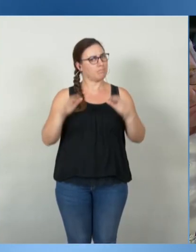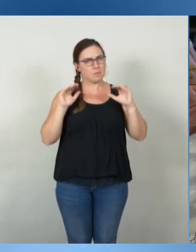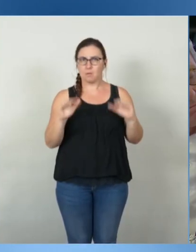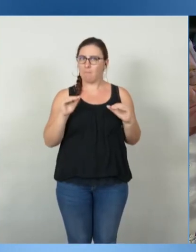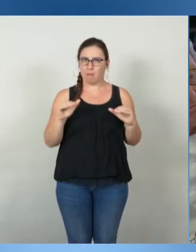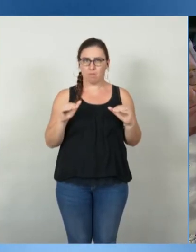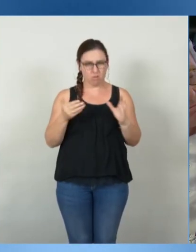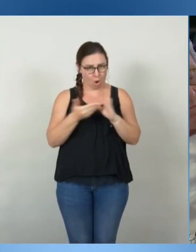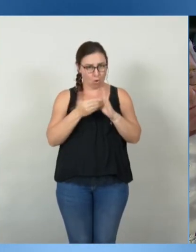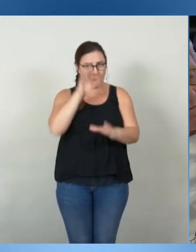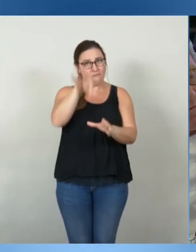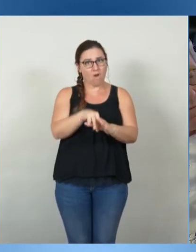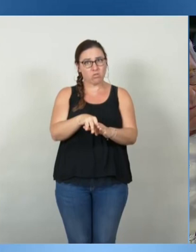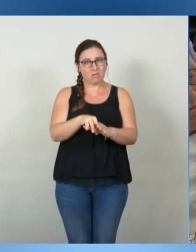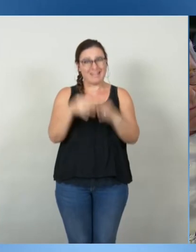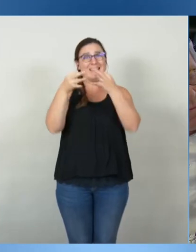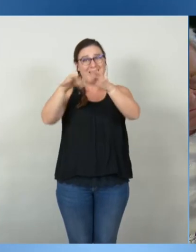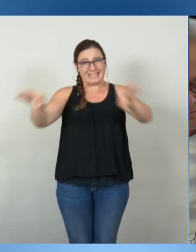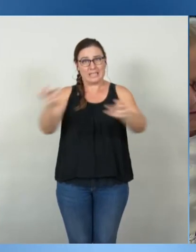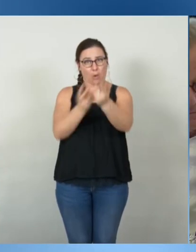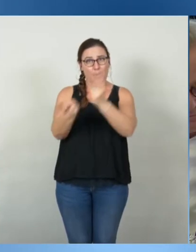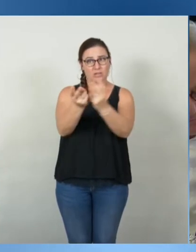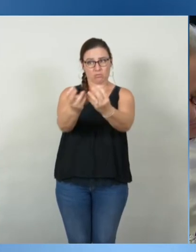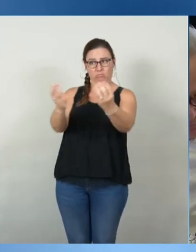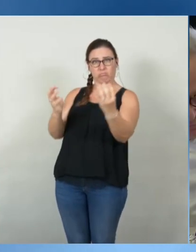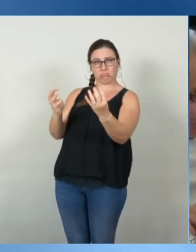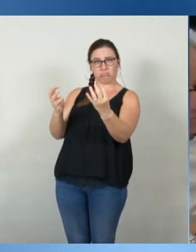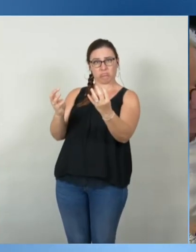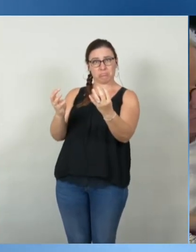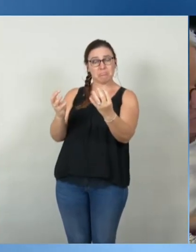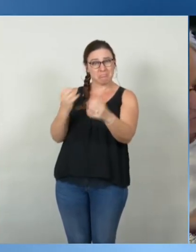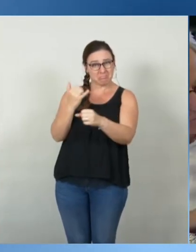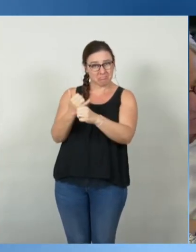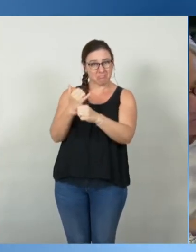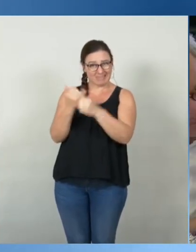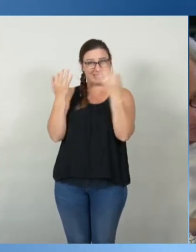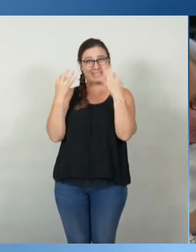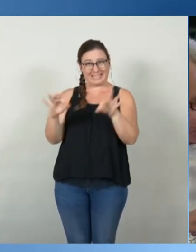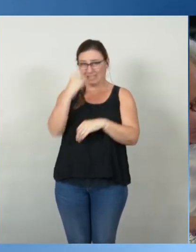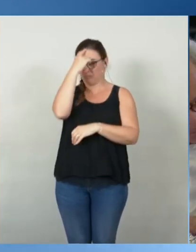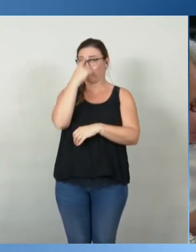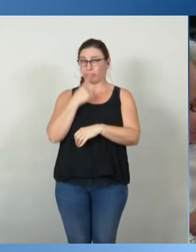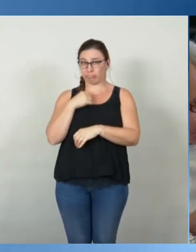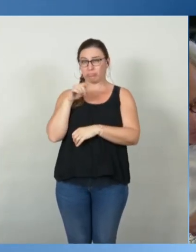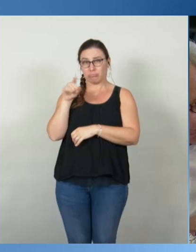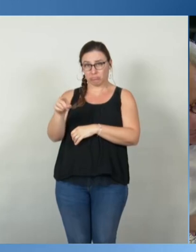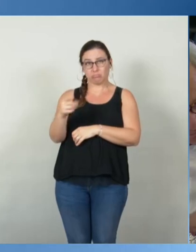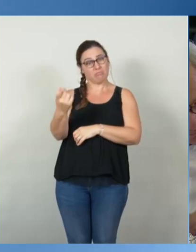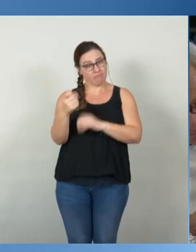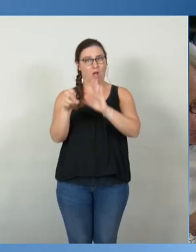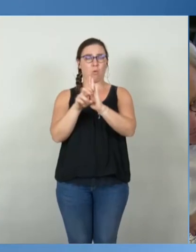apprêtez à nous faire voter le nombre de 10 représentants de 10 personnes de Grenoble